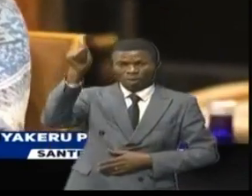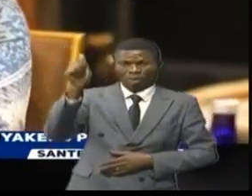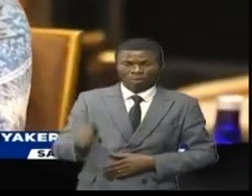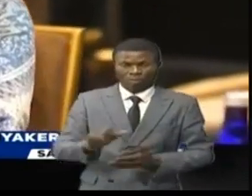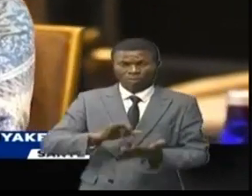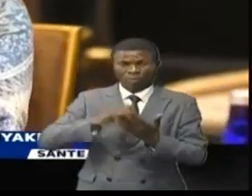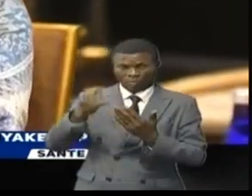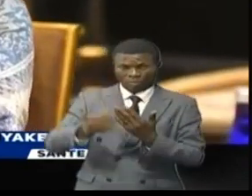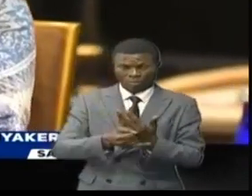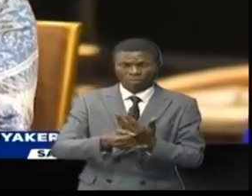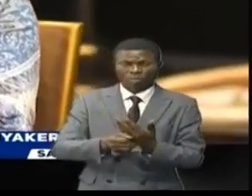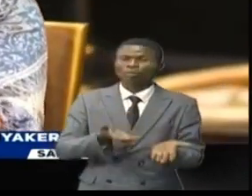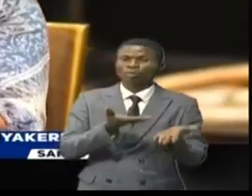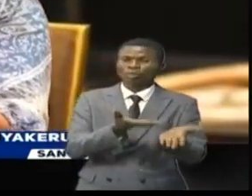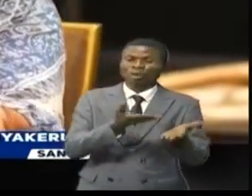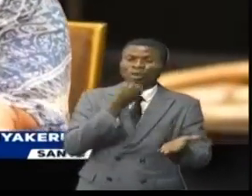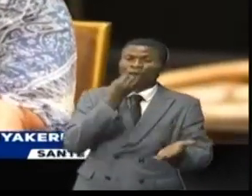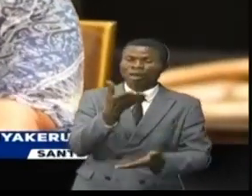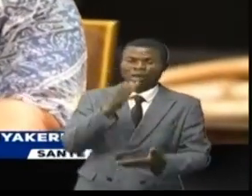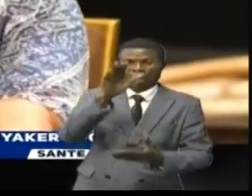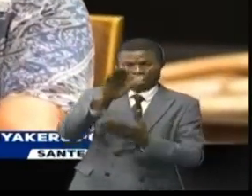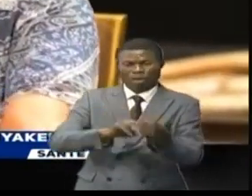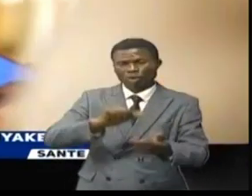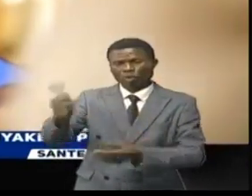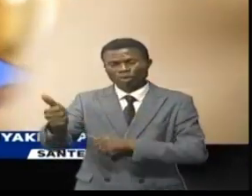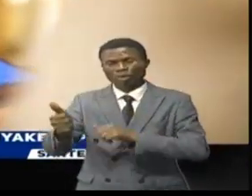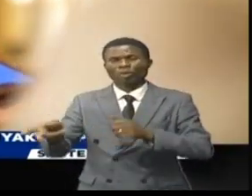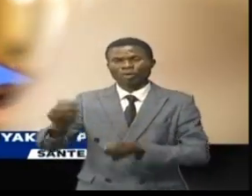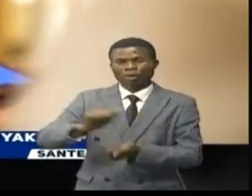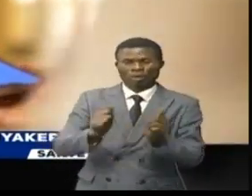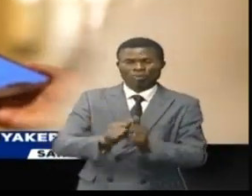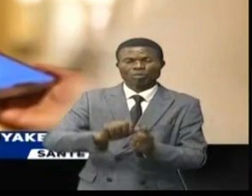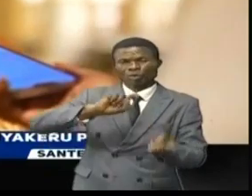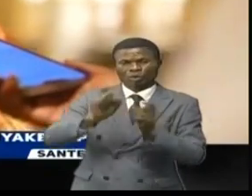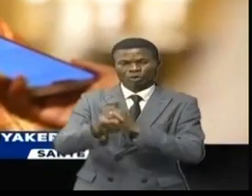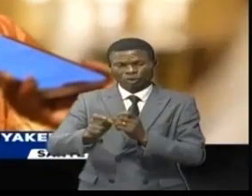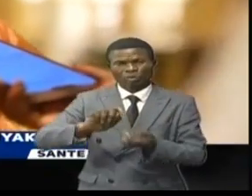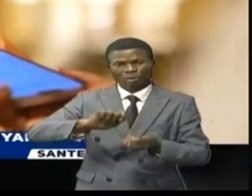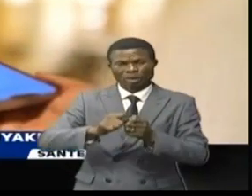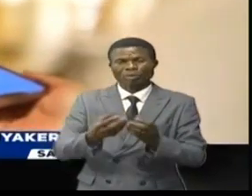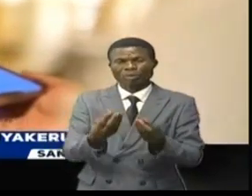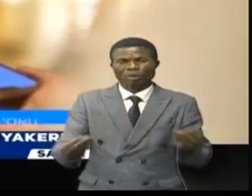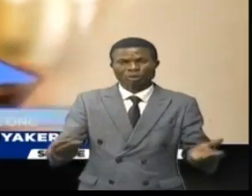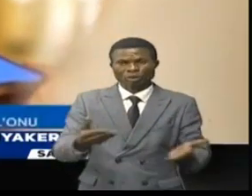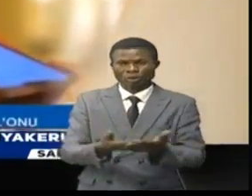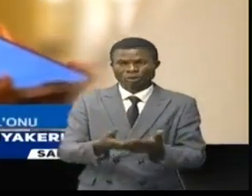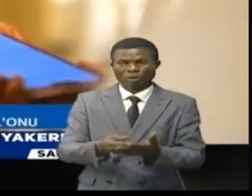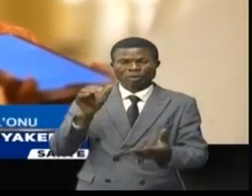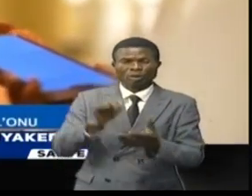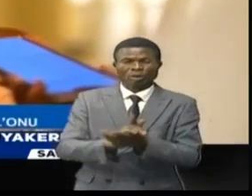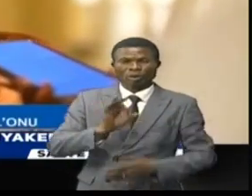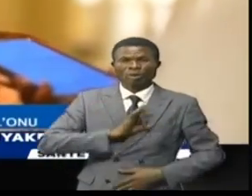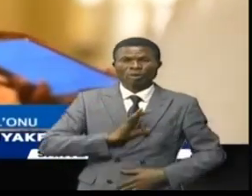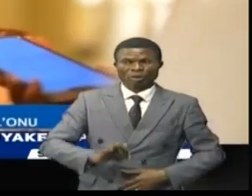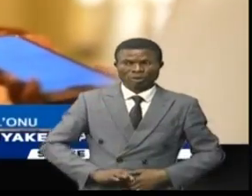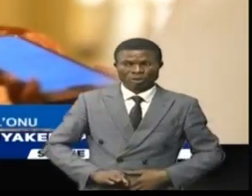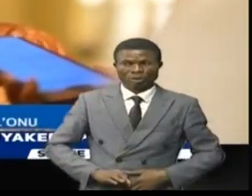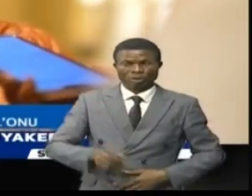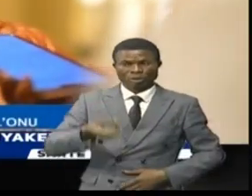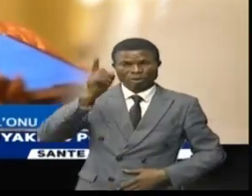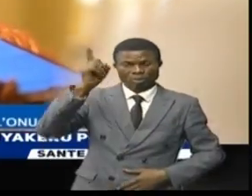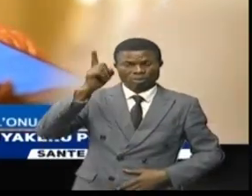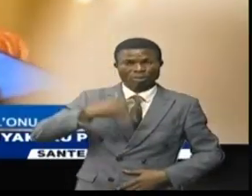qui pourrait servir de modèle à d'autres dans le principe de réparation. La première dame de la RDC et ma première